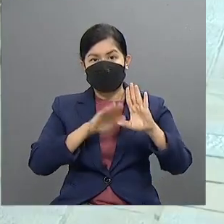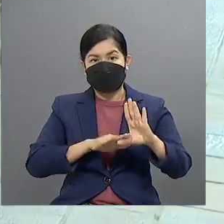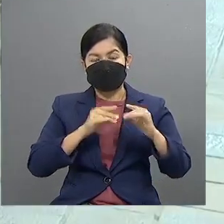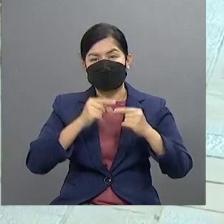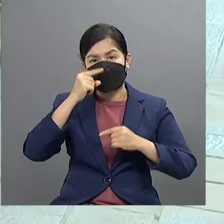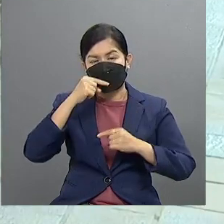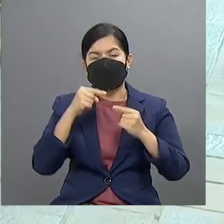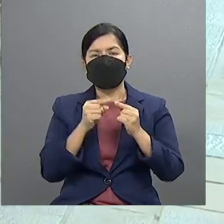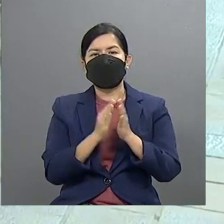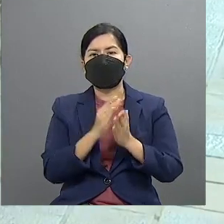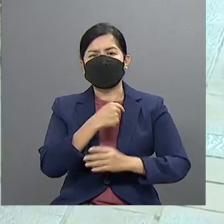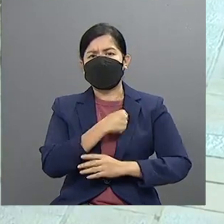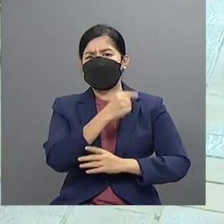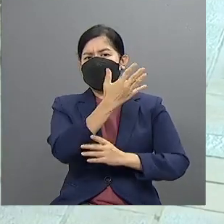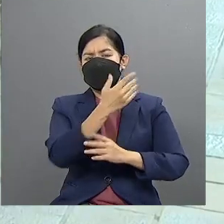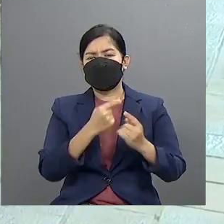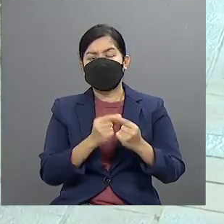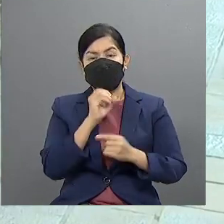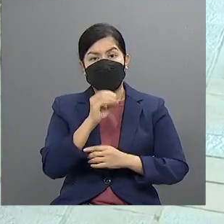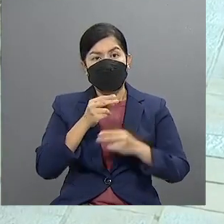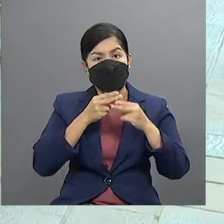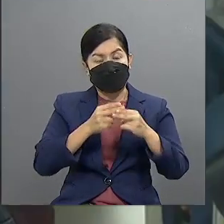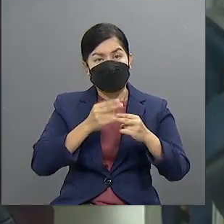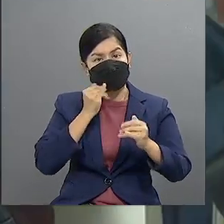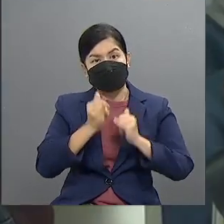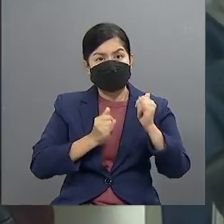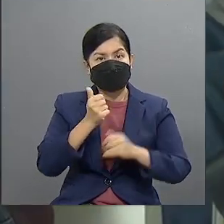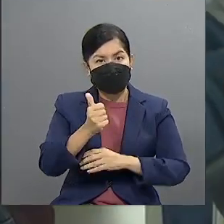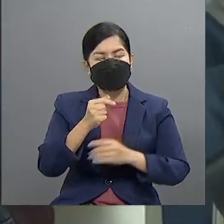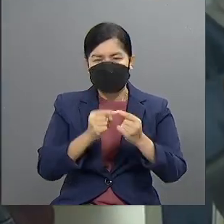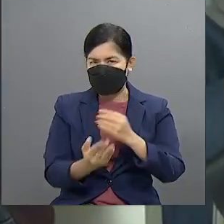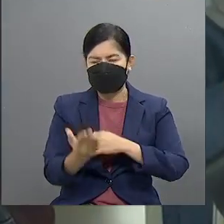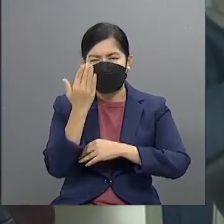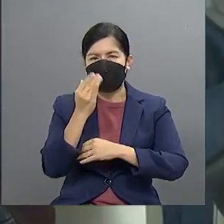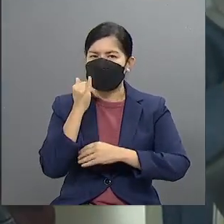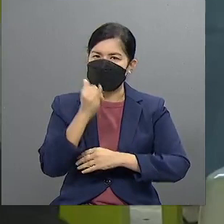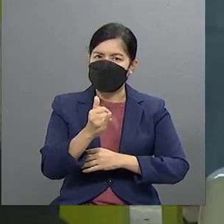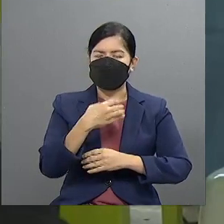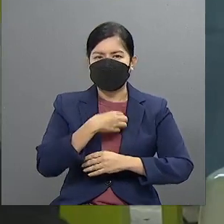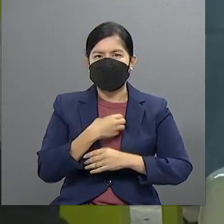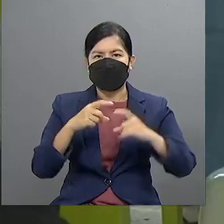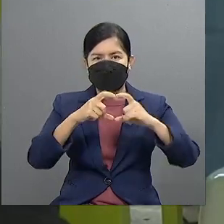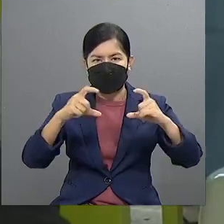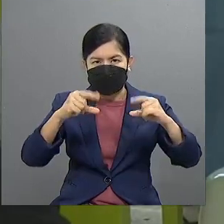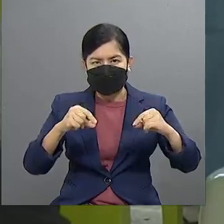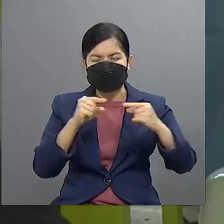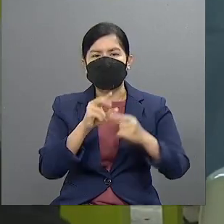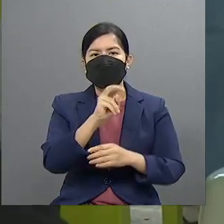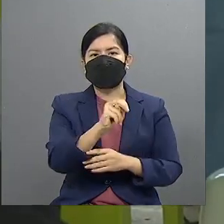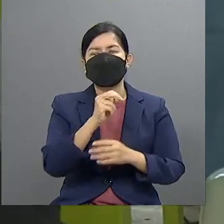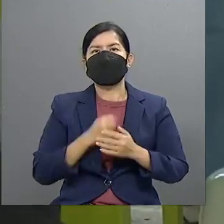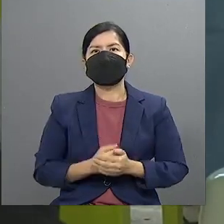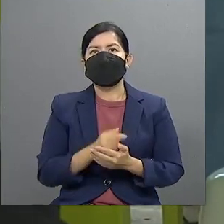เมื่อทราบว่าสามารถ walk in ได้วันนี้จึงรีบมาตั้งแต่เช้ามืดเพื่อที่จะรับบัตรคิวค่ะอยากจะได้รับวัคซีนเพราะว่าประกอ